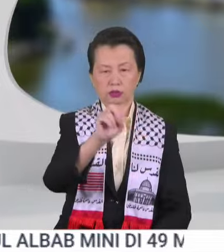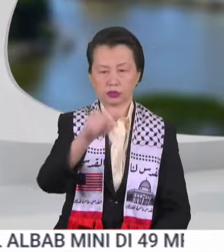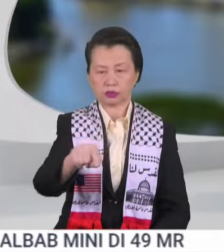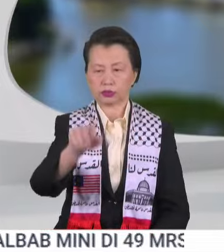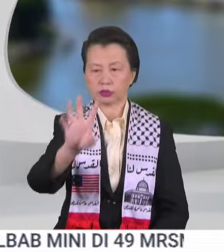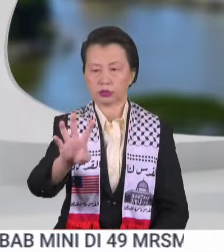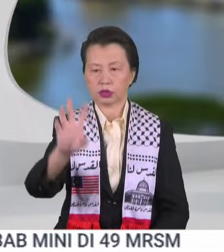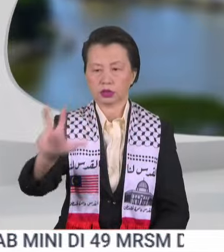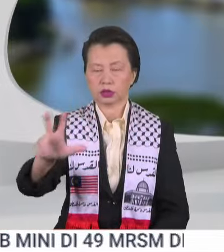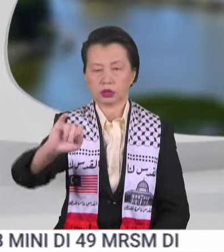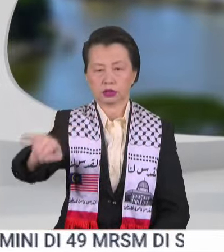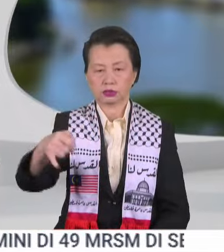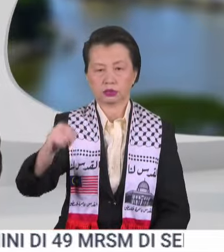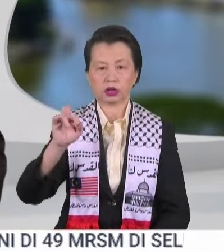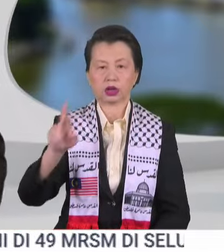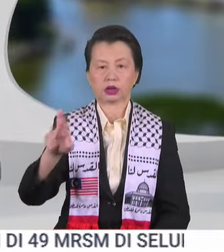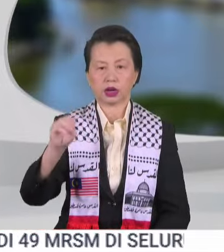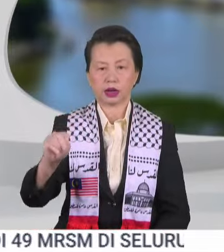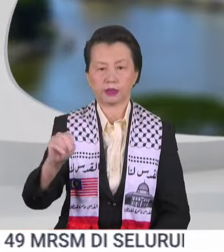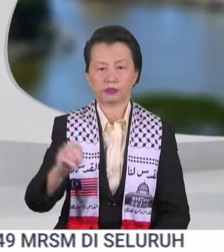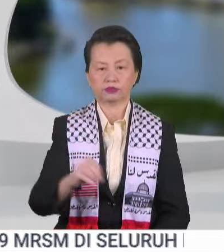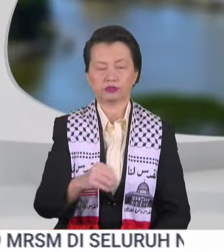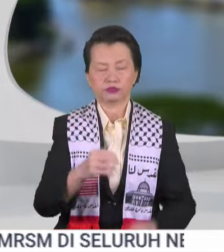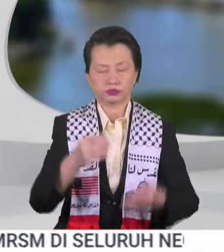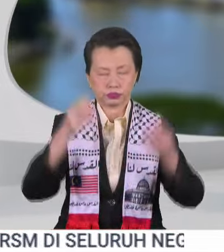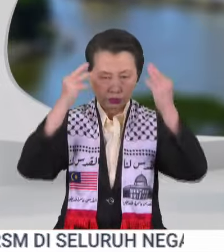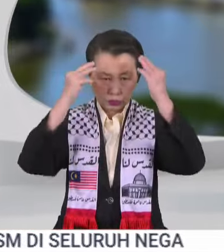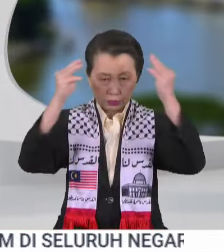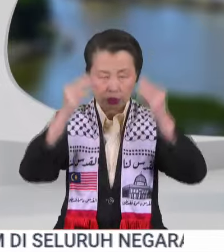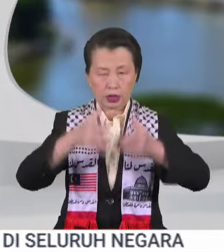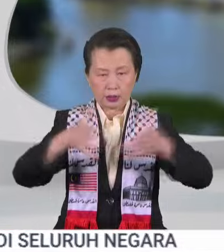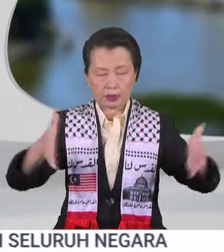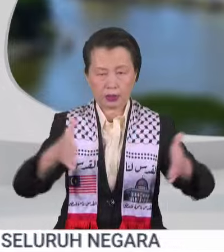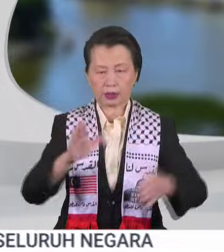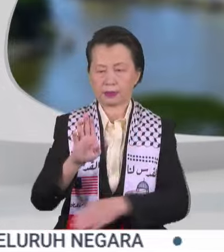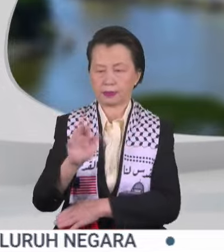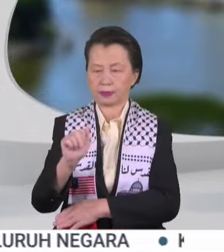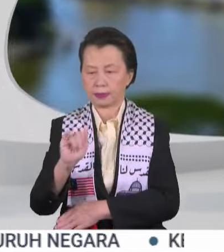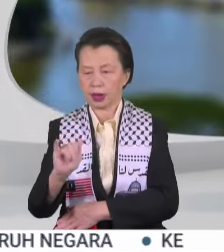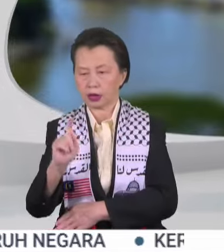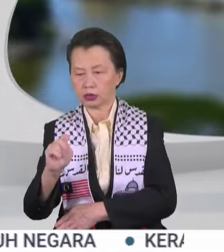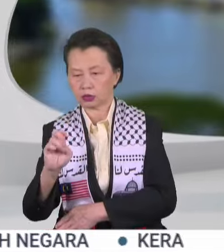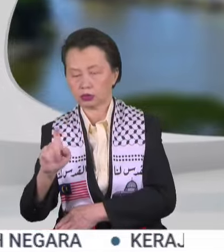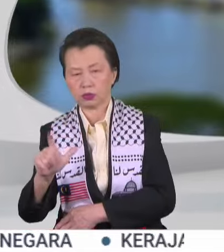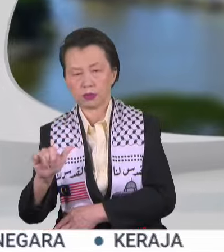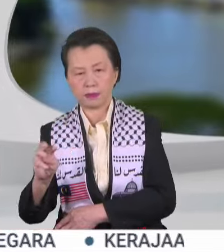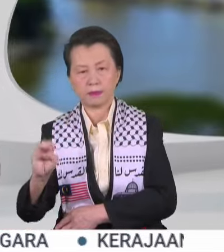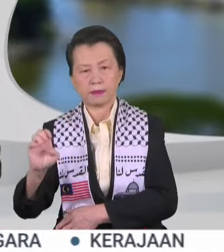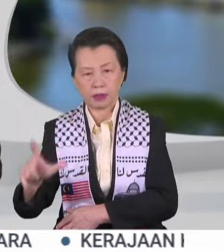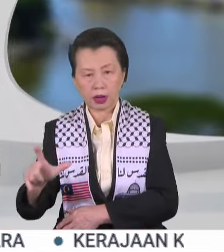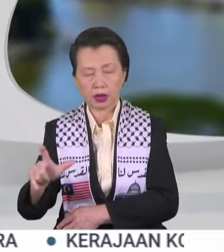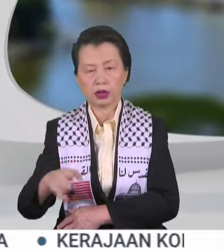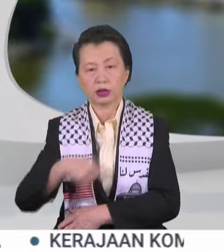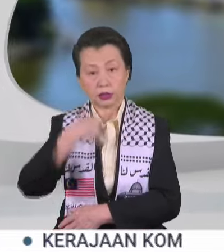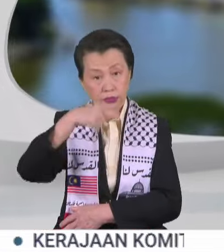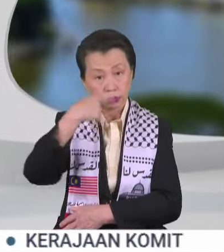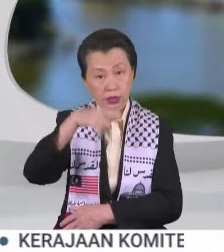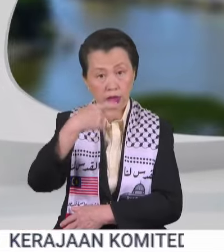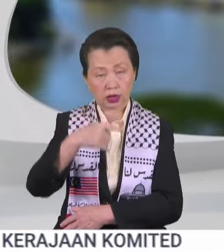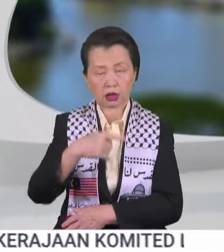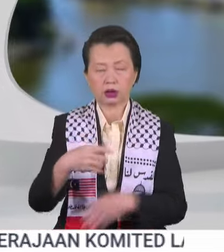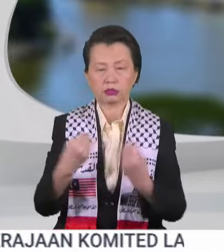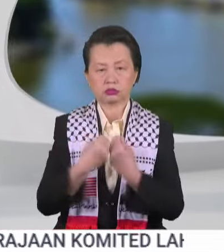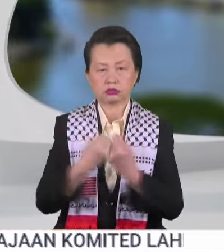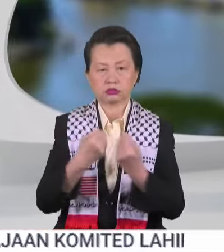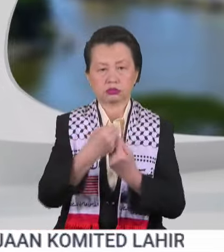RM30.43 juta. Menurut Pengurus Besar Tabung Baitul Mal Sarawak, Datuk Haji Abang Muhammad Shibli Abang Muhammad Naili,